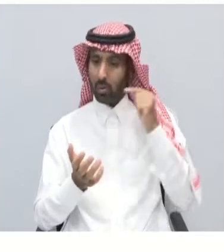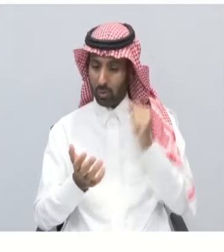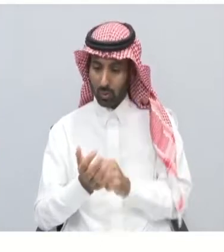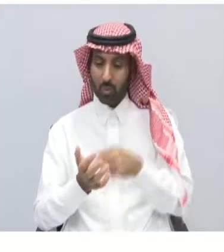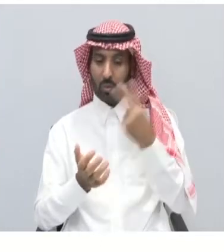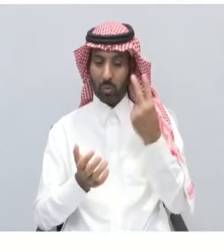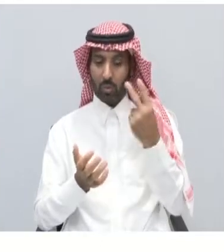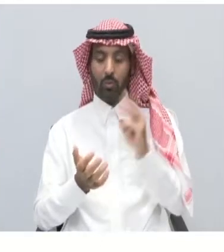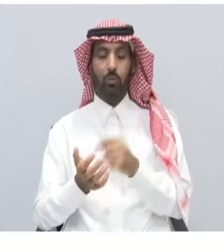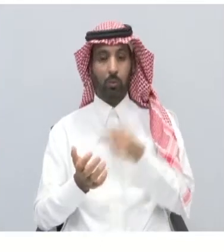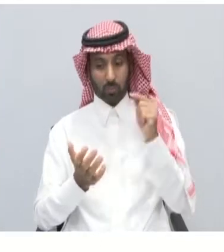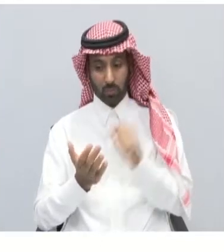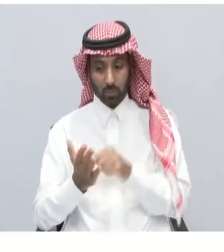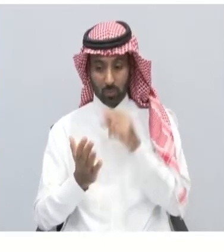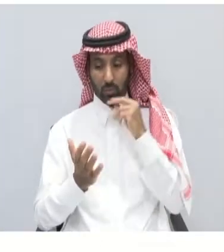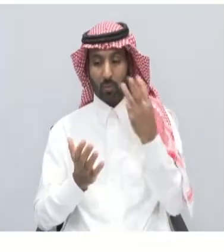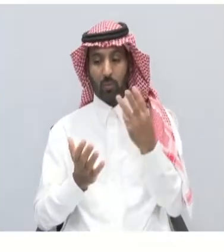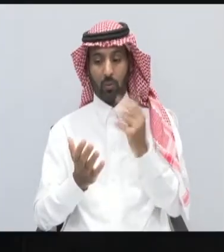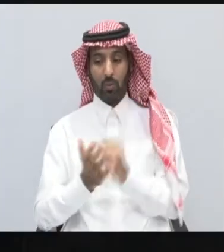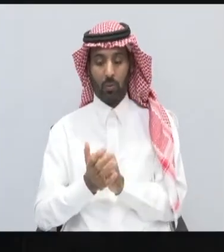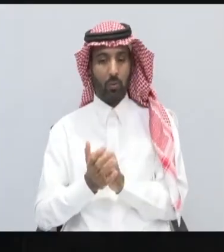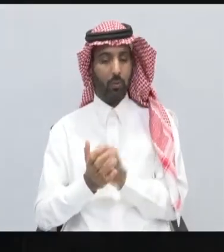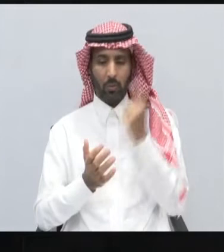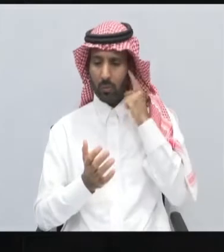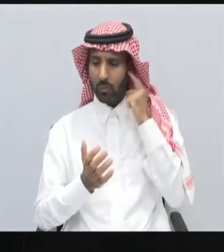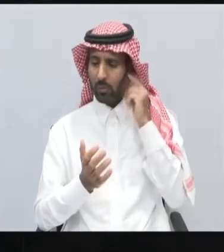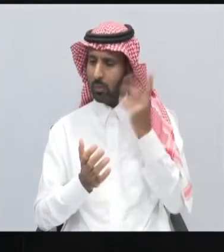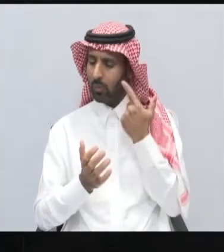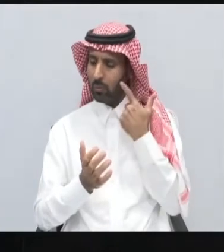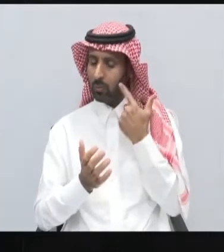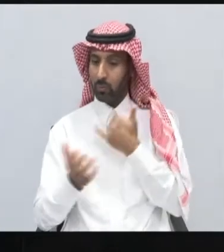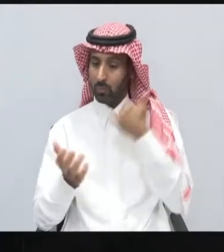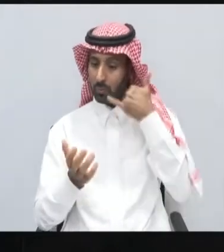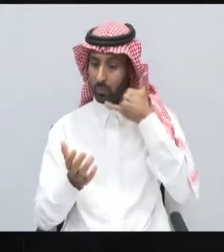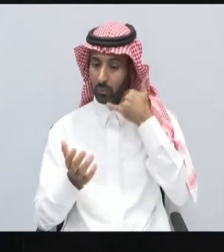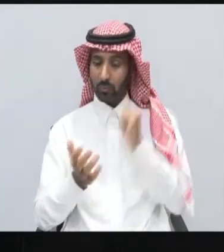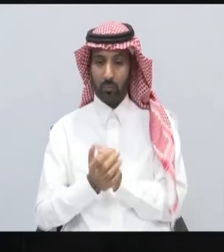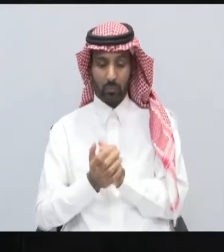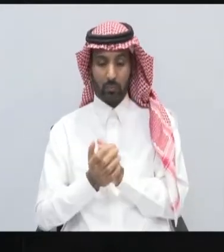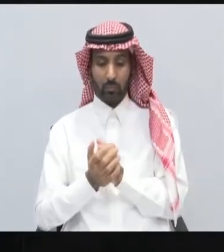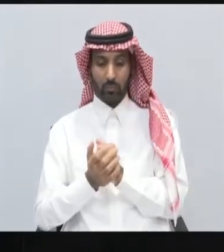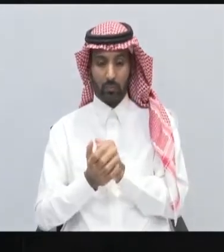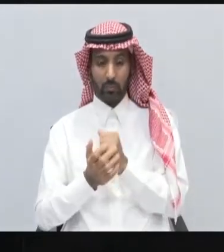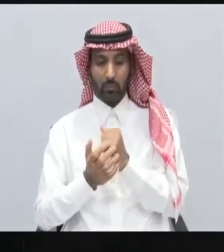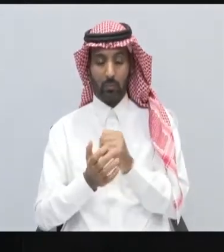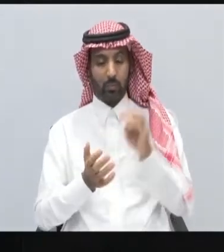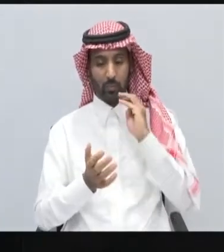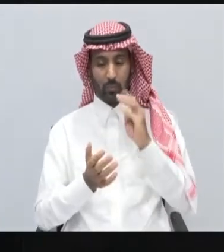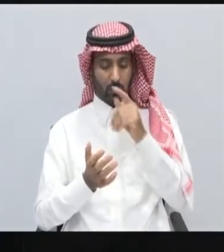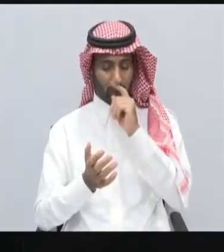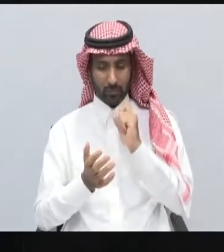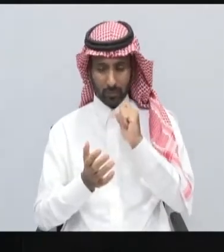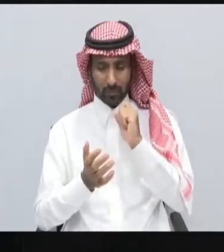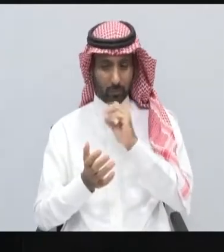2-4, press 3-4. Where do we hear this? When you are calling company, صح? Like